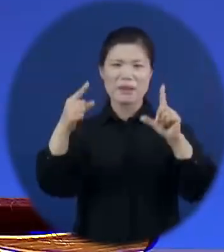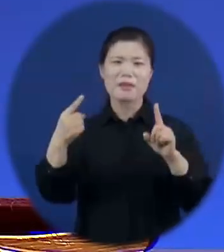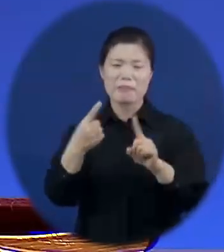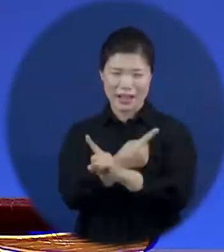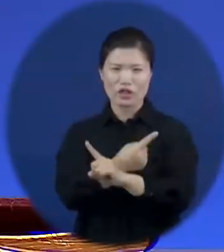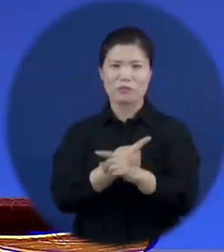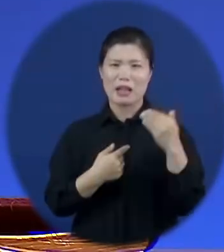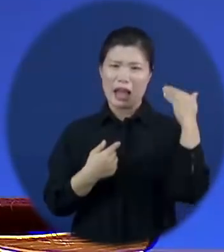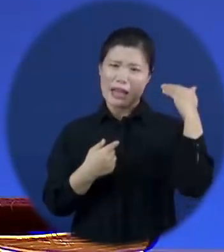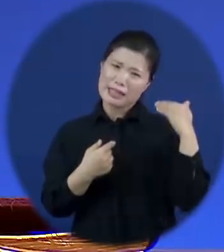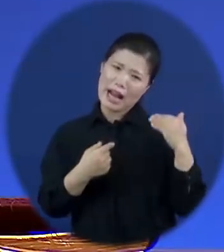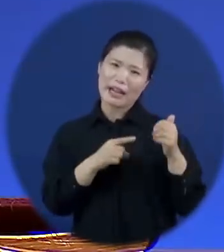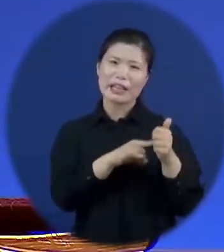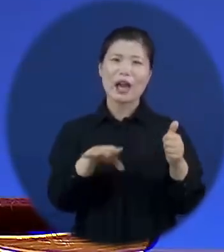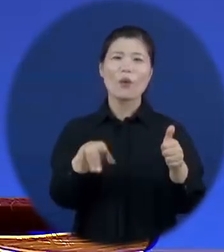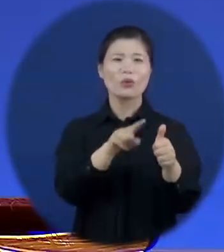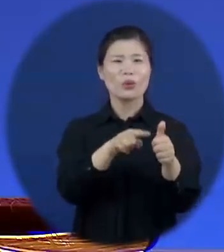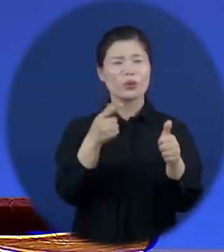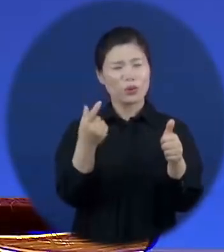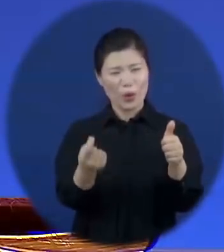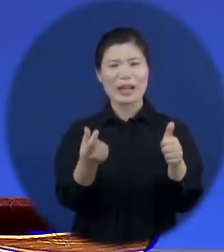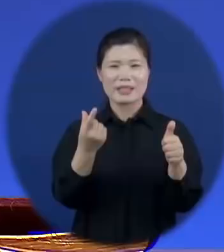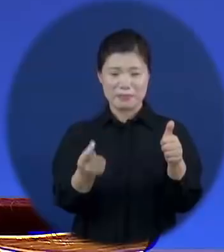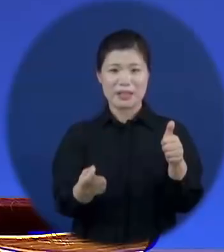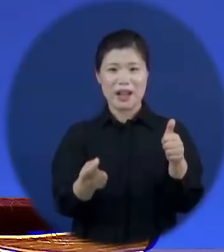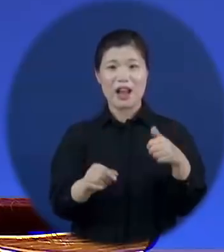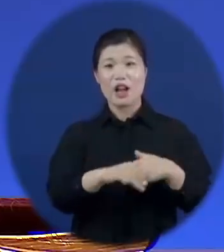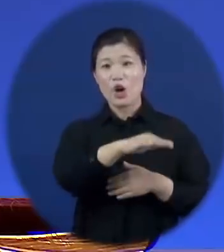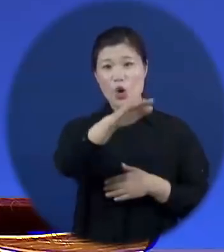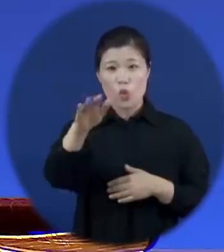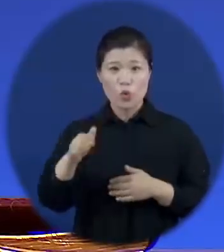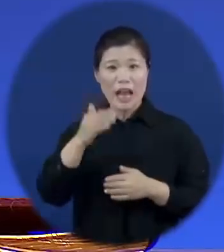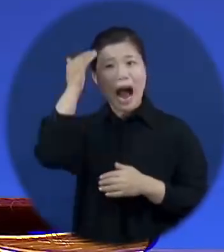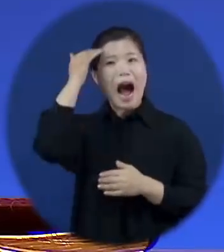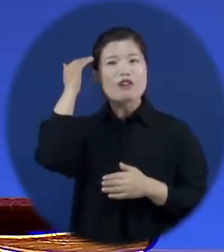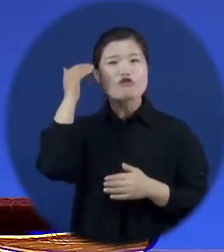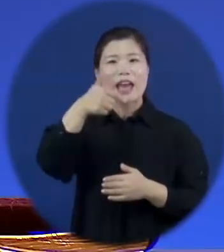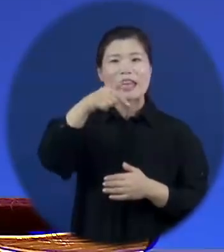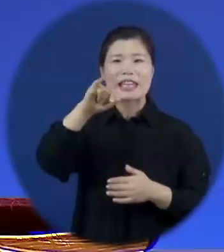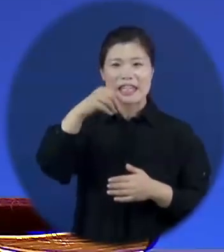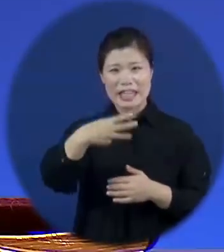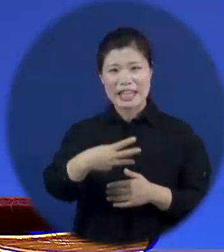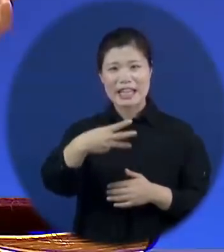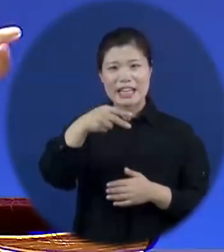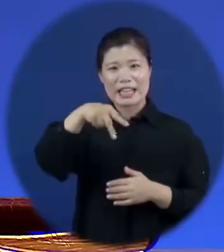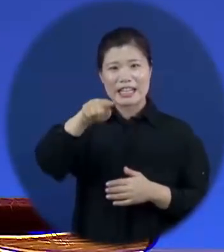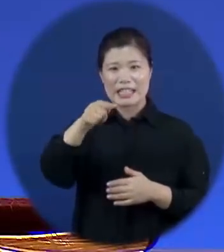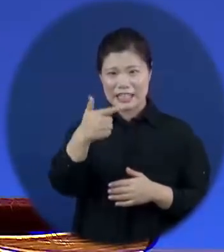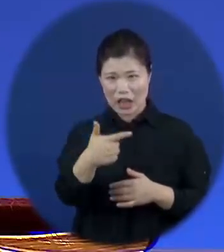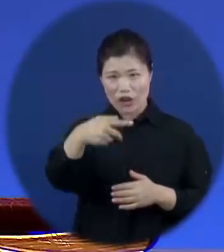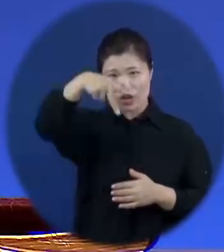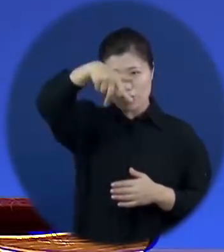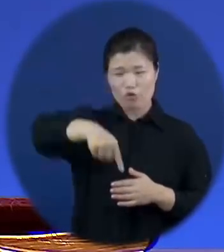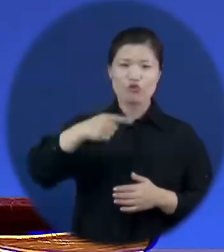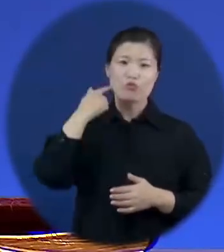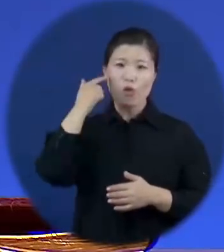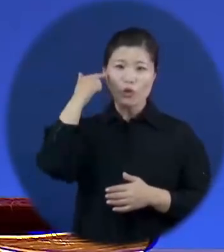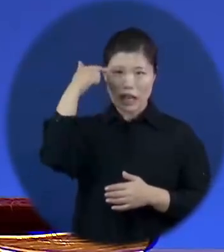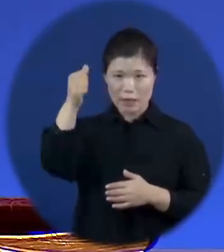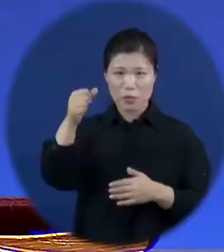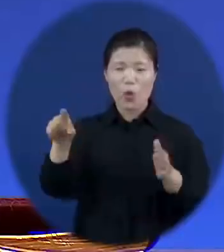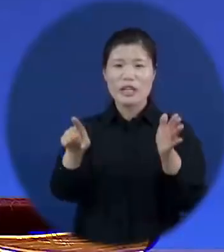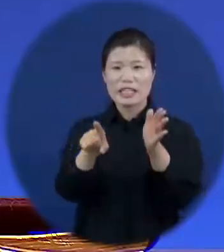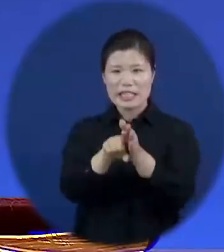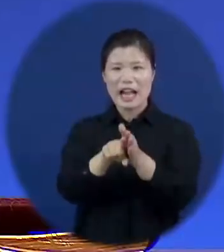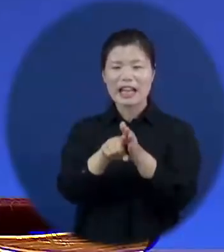여러분, 삭개오도 그 중에 하나입니다. 우리나라의 길선주 목사, 우리나라의 김익두 목사, 우리 교단의